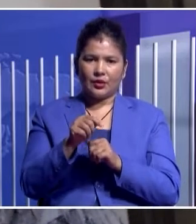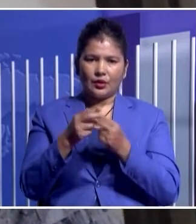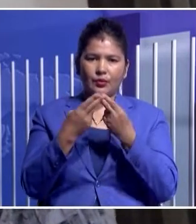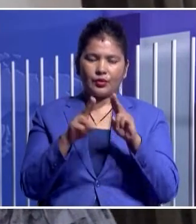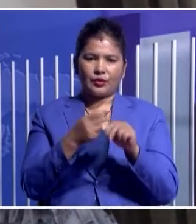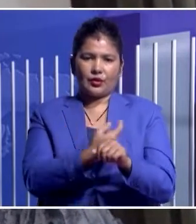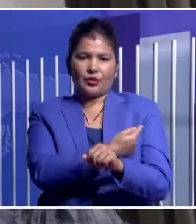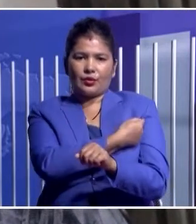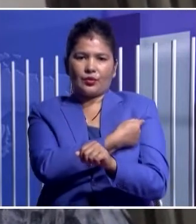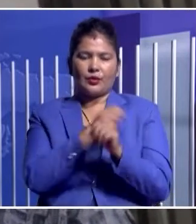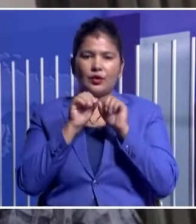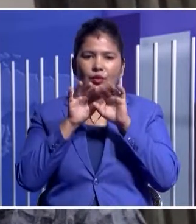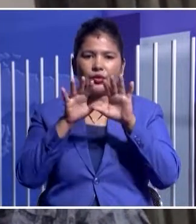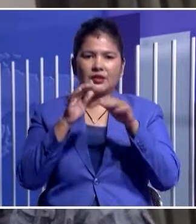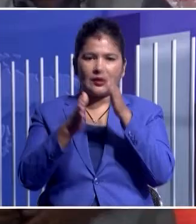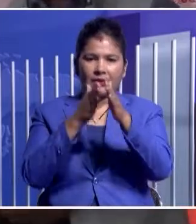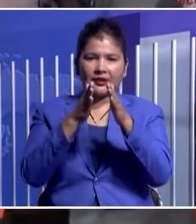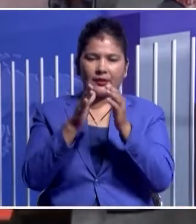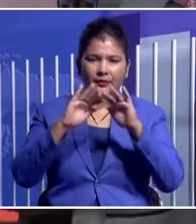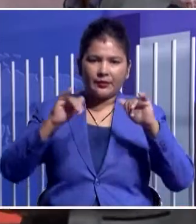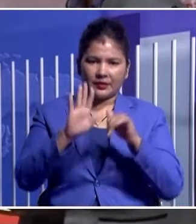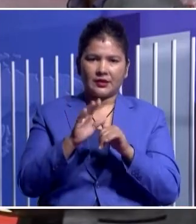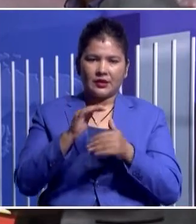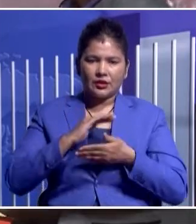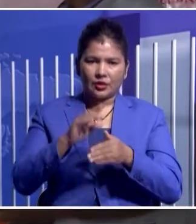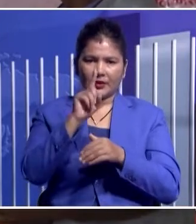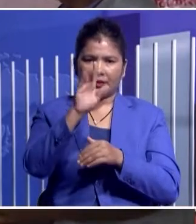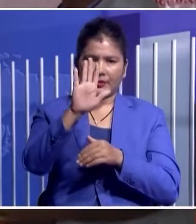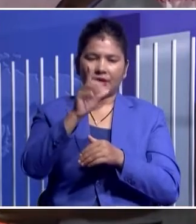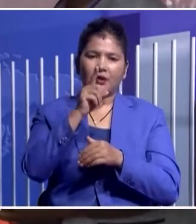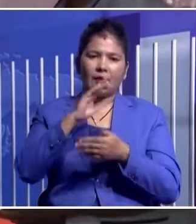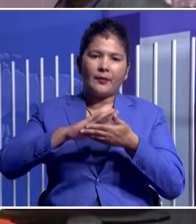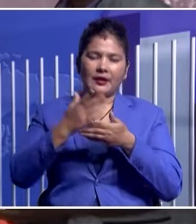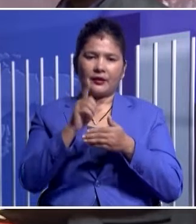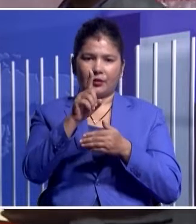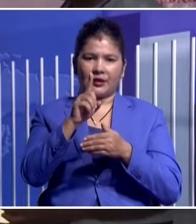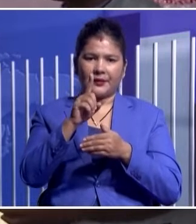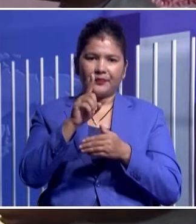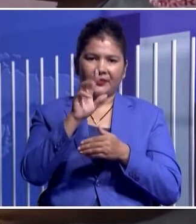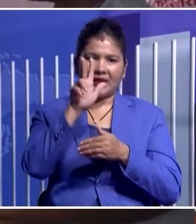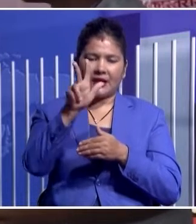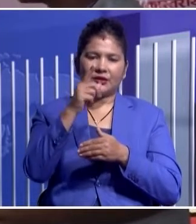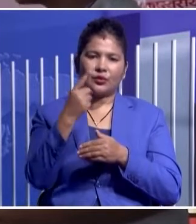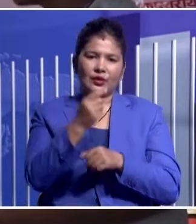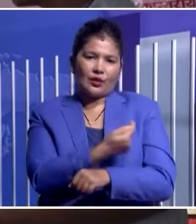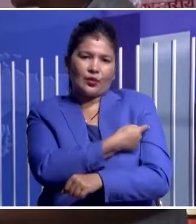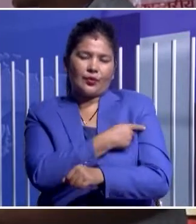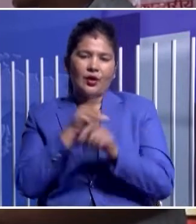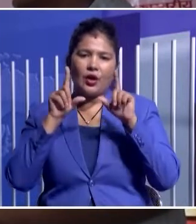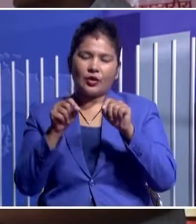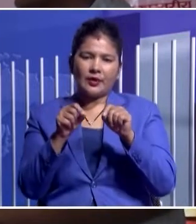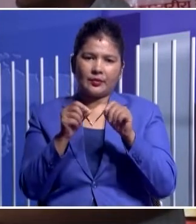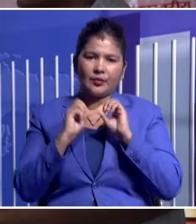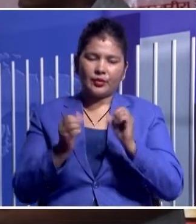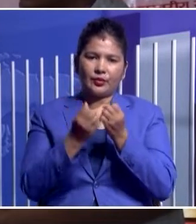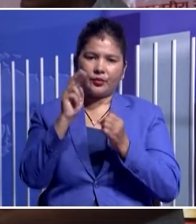पूर्णखोप घोषणा गर्ने प्रक्रिया अलिकति फरक छ। जन्मेदेखि 15 महिनाको अवधिमा एउटा बच्चाले 8 खोप अनिवार्य रूपमा लगाउनु पर्ने